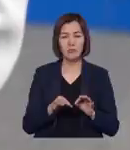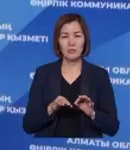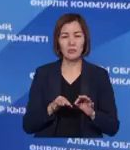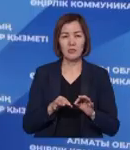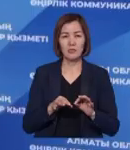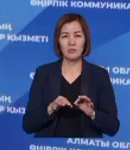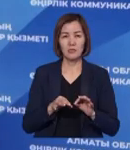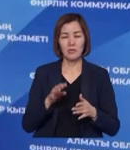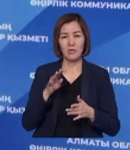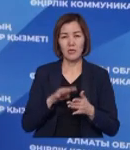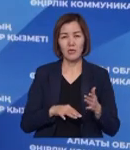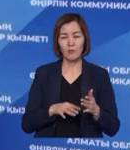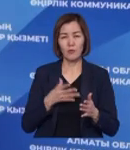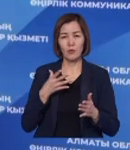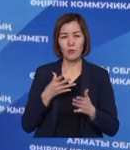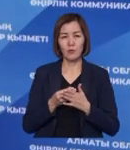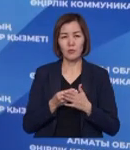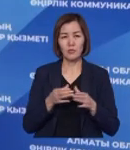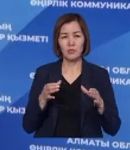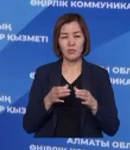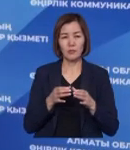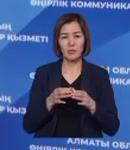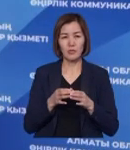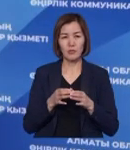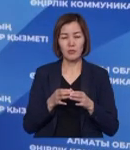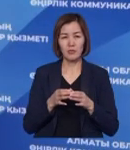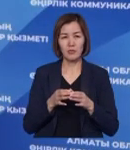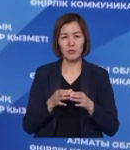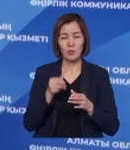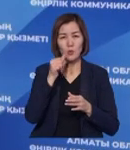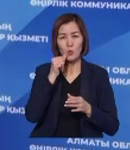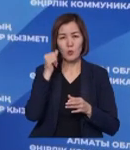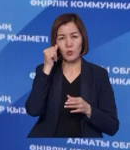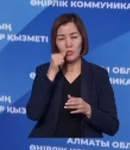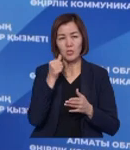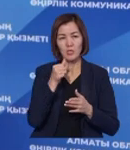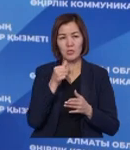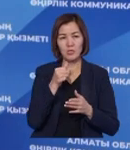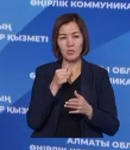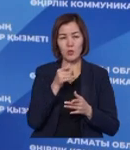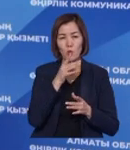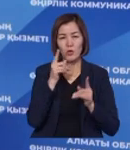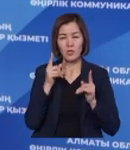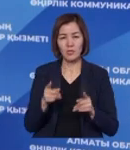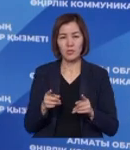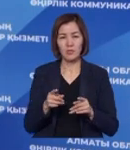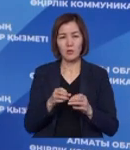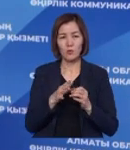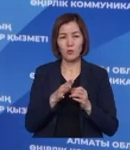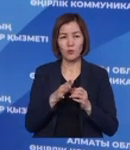Ал айыппұлдарға келетін болсақ, осы департамент тарапынан осы жылдың өткен мерзіміне